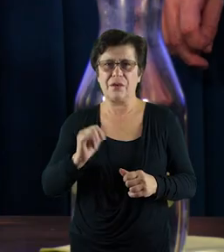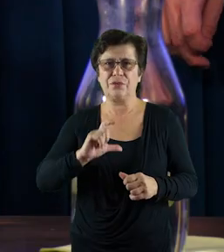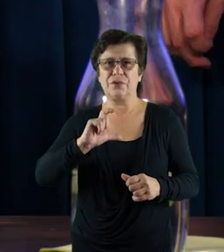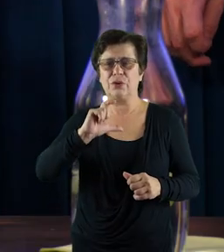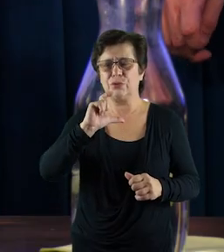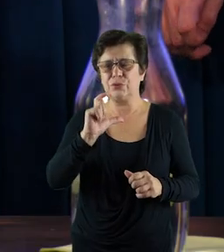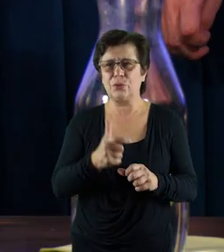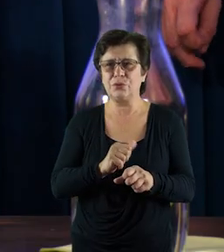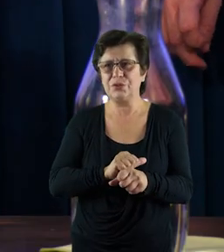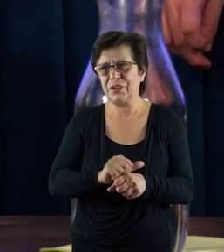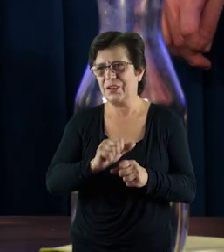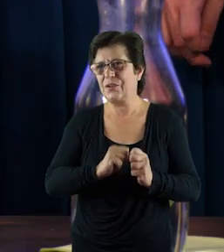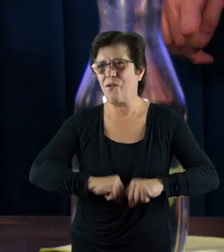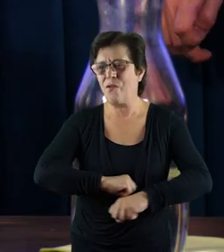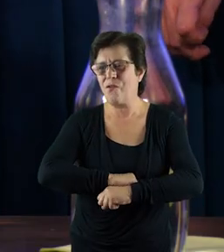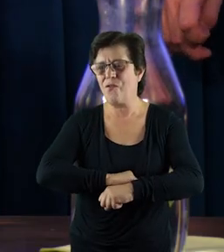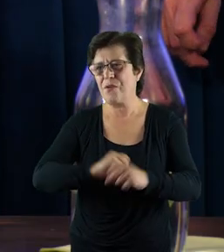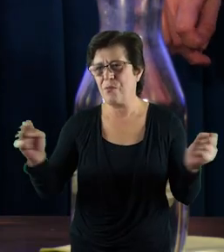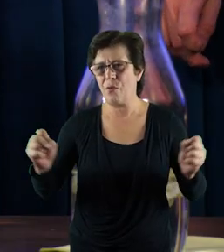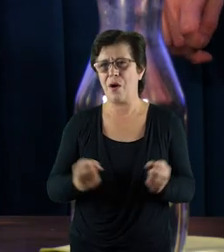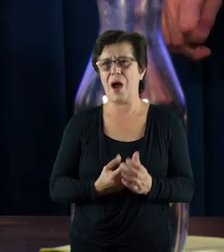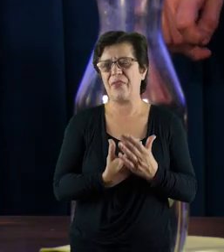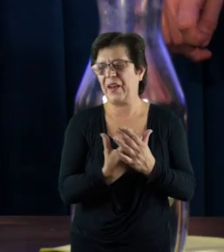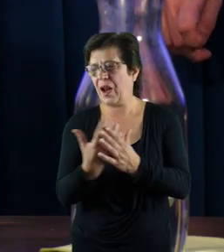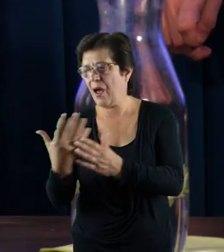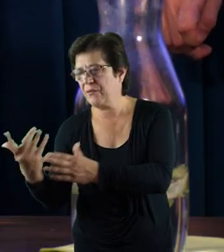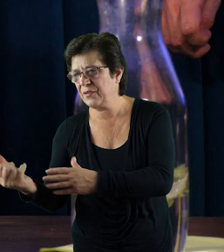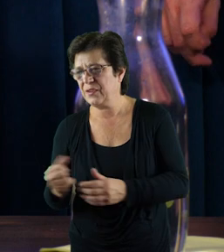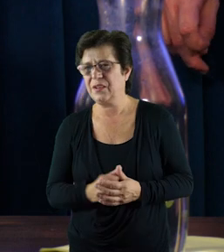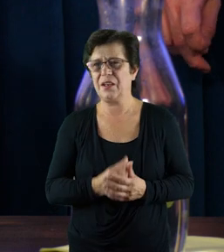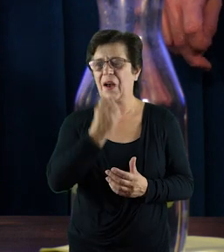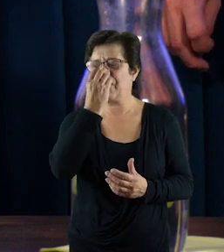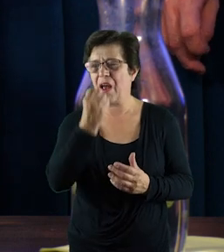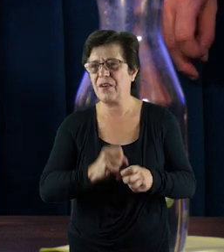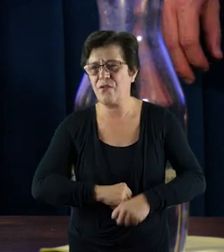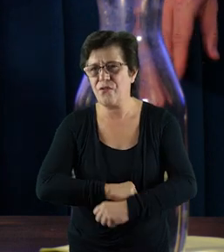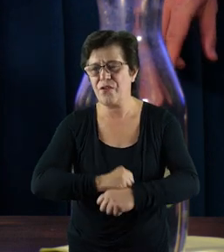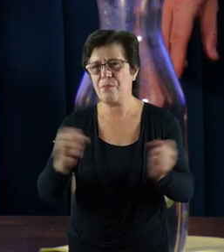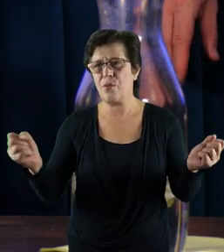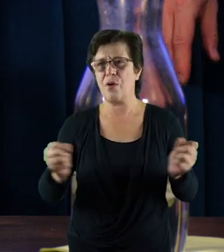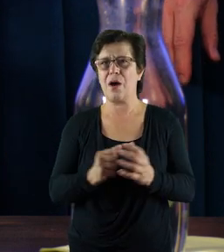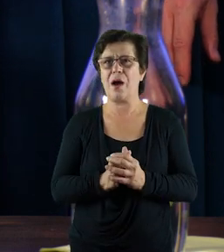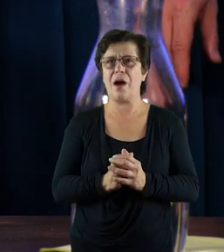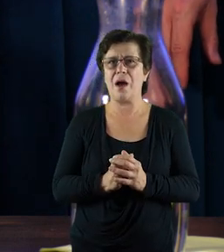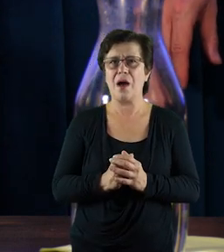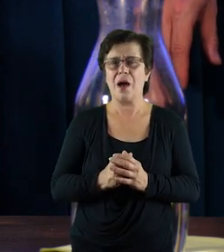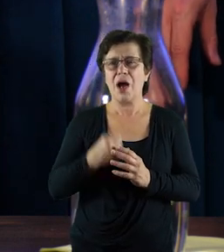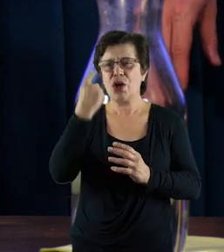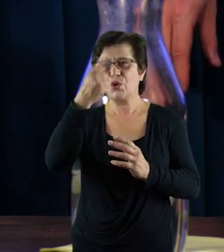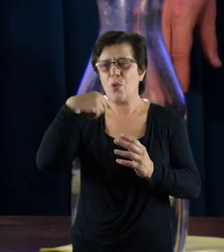trawnik wybucha kwiatami, eksploduje zorza, eksplodują słoneczniki. Ale w tym tomie też się pojawia taki